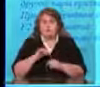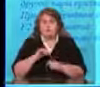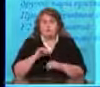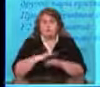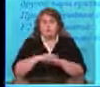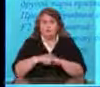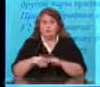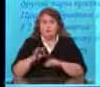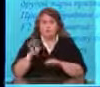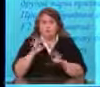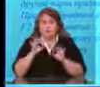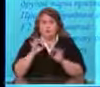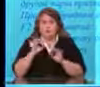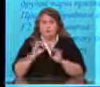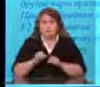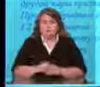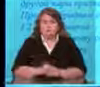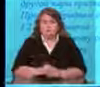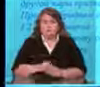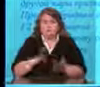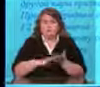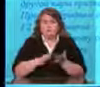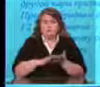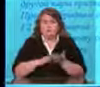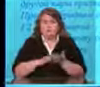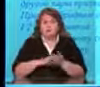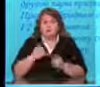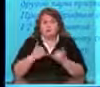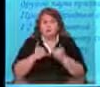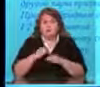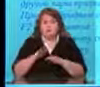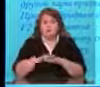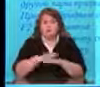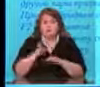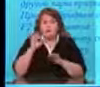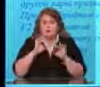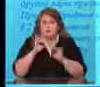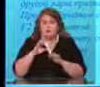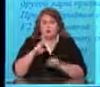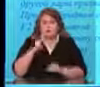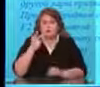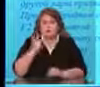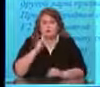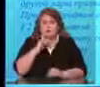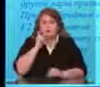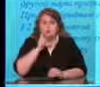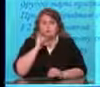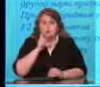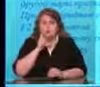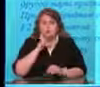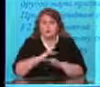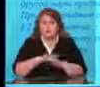горошин. Раз, два, три. Вот 9 желтых гладких горошин. 3 зеленых гладких